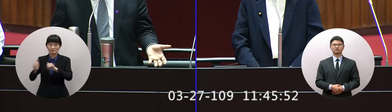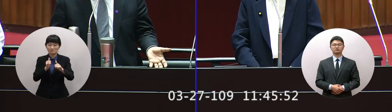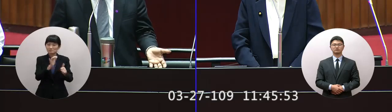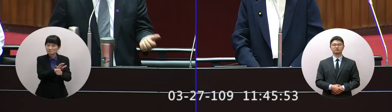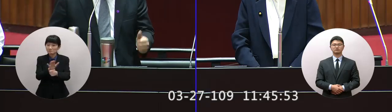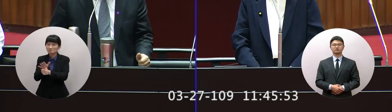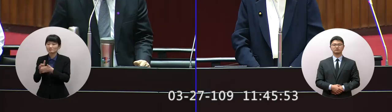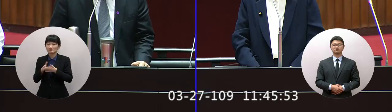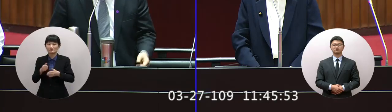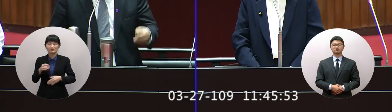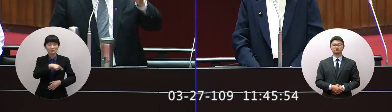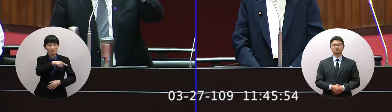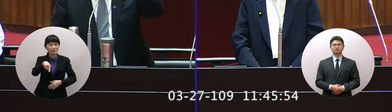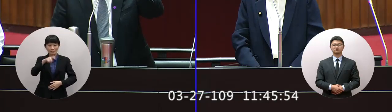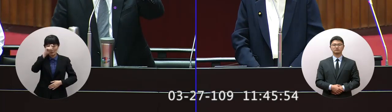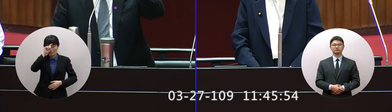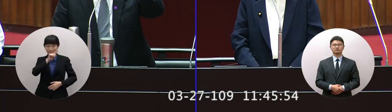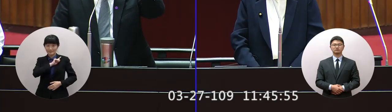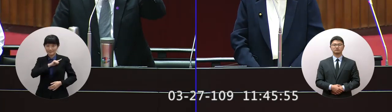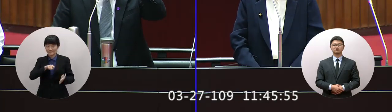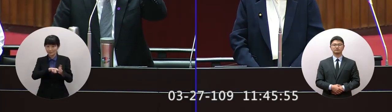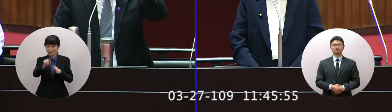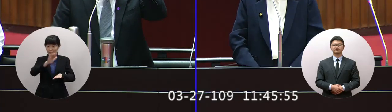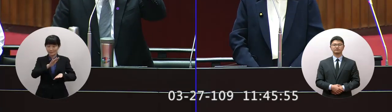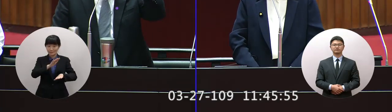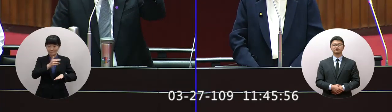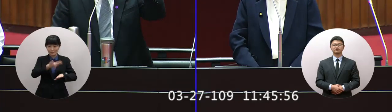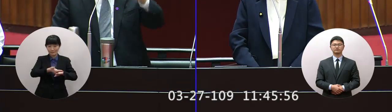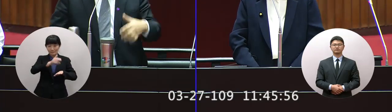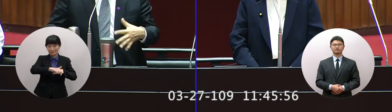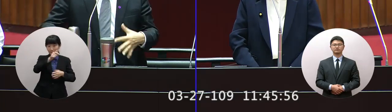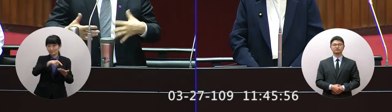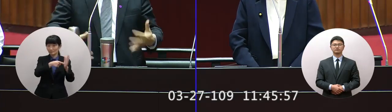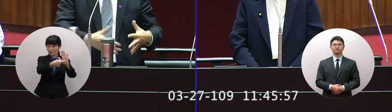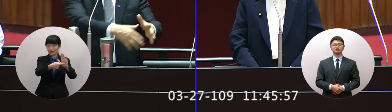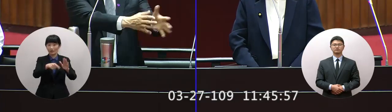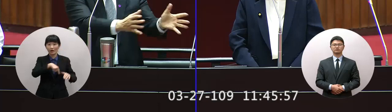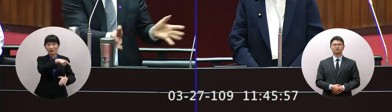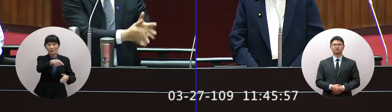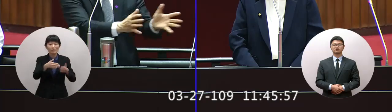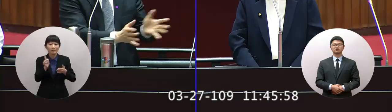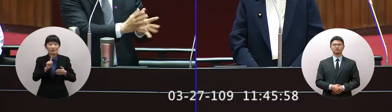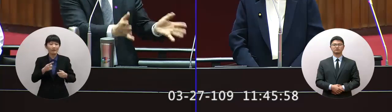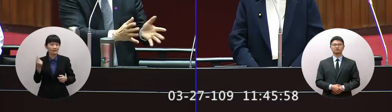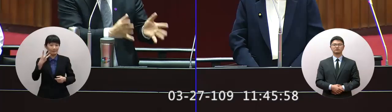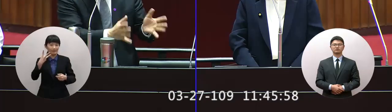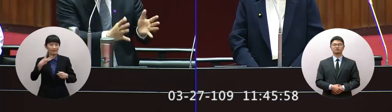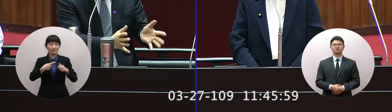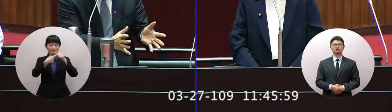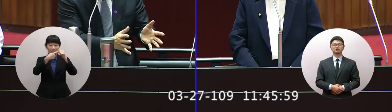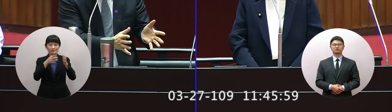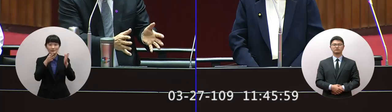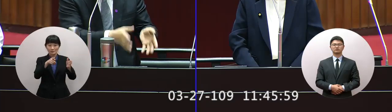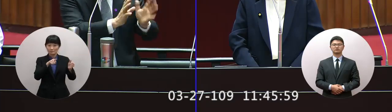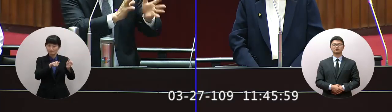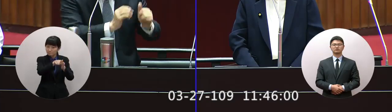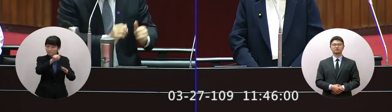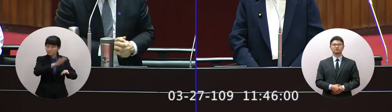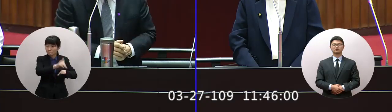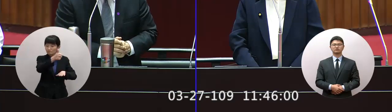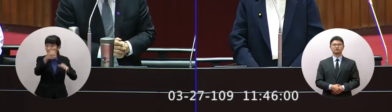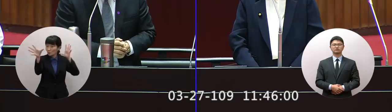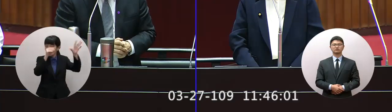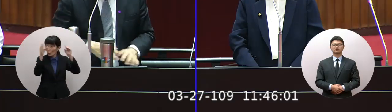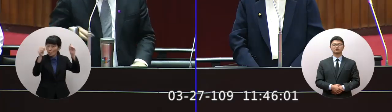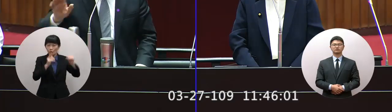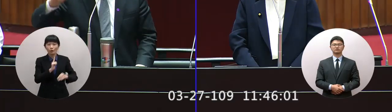己有一块天地的人，最需要可能三个。第一个，他可能对这个很有兴趣，很专业，知识